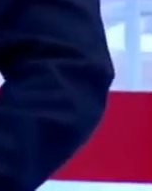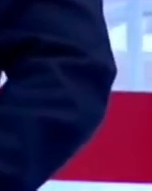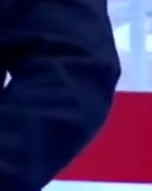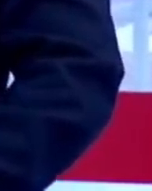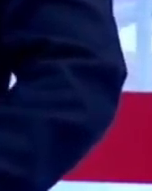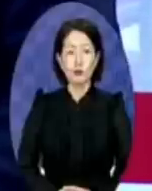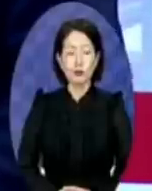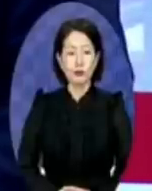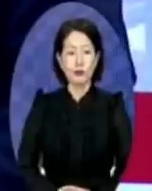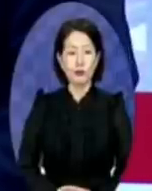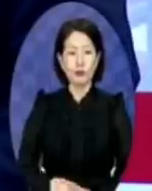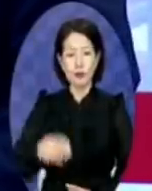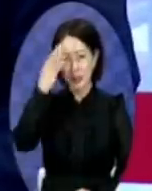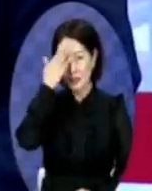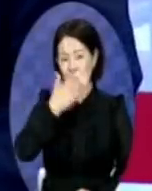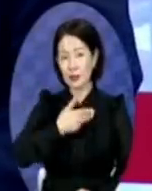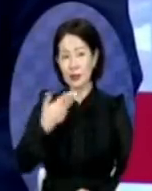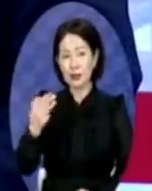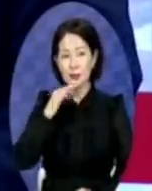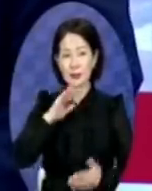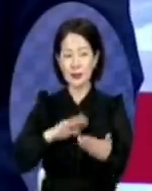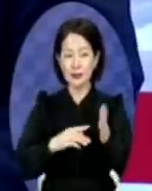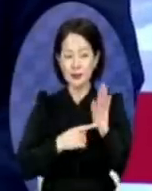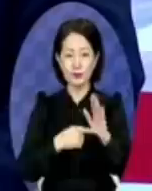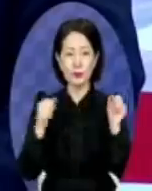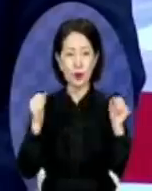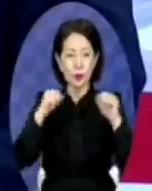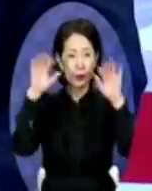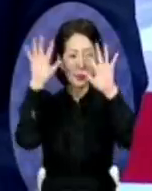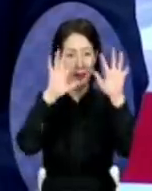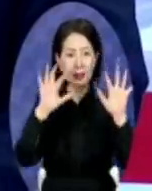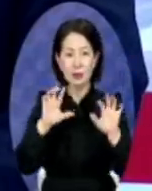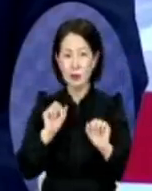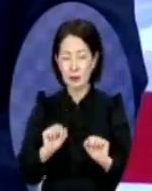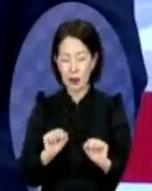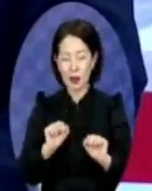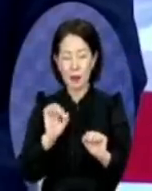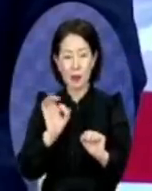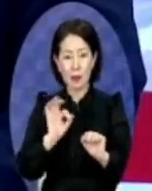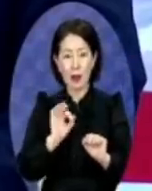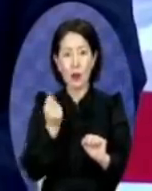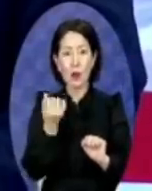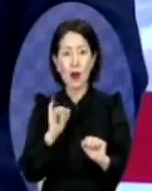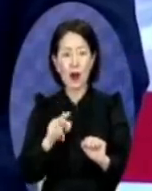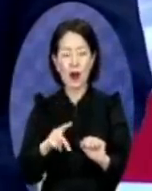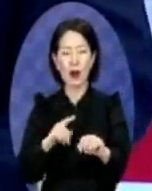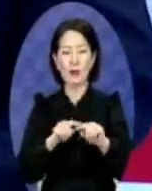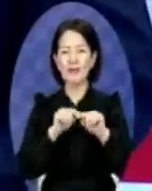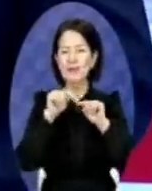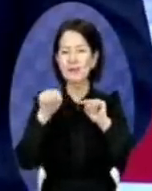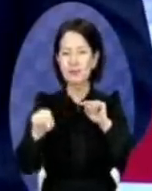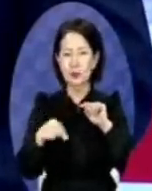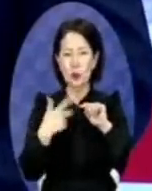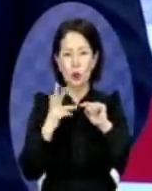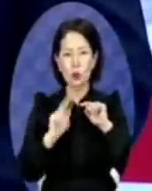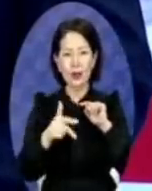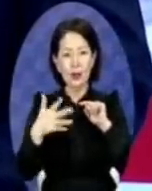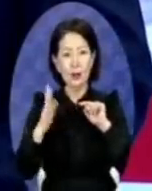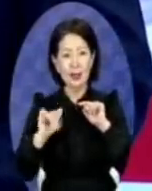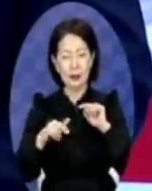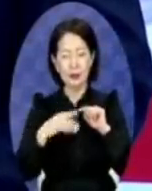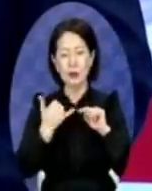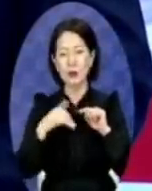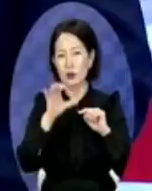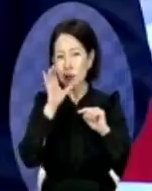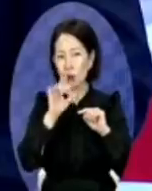Өвөлдө Цасарууга аймаг орон нутгад малчид малаа 3-5 км газар тууж хутгаас усалж байна. Өмнөгөө аймгийн 3 төс сум алтан